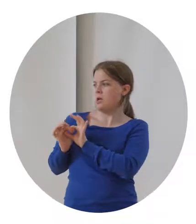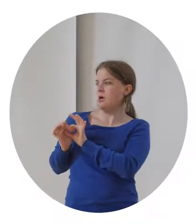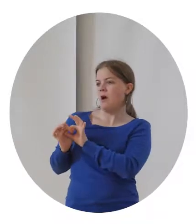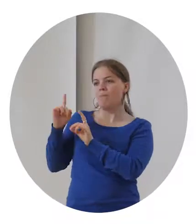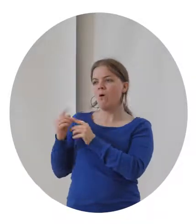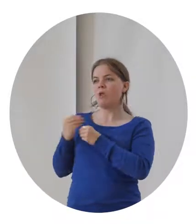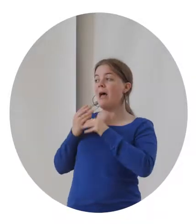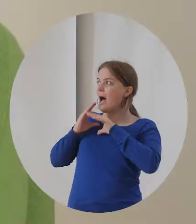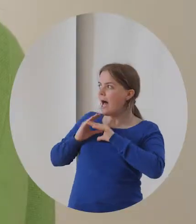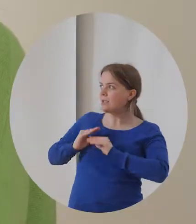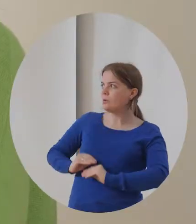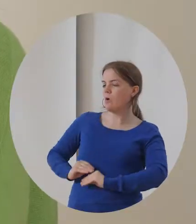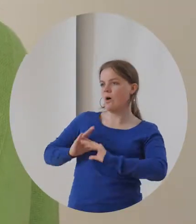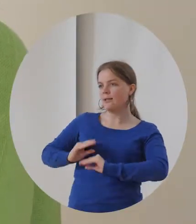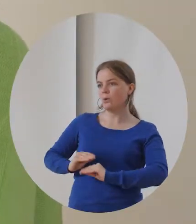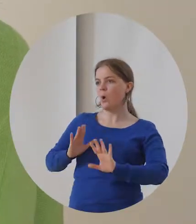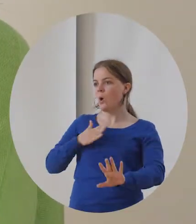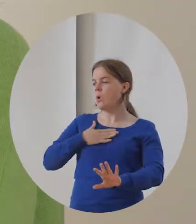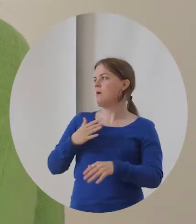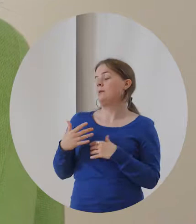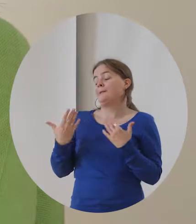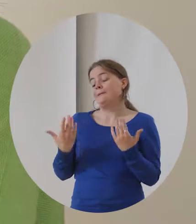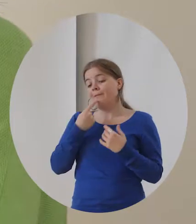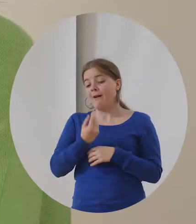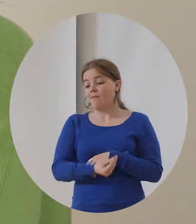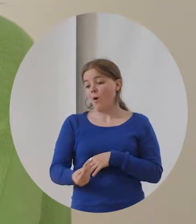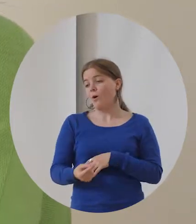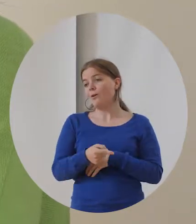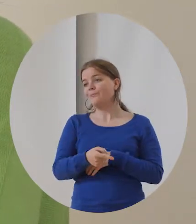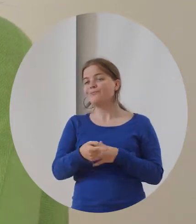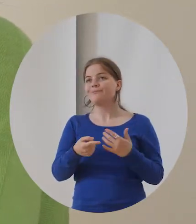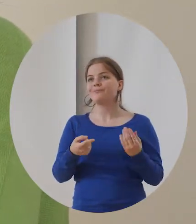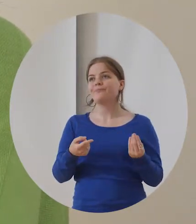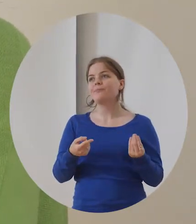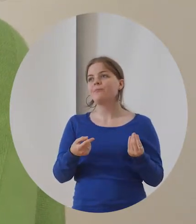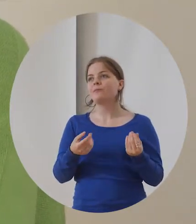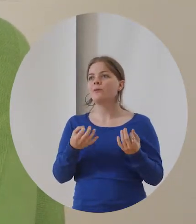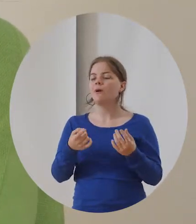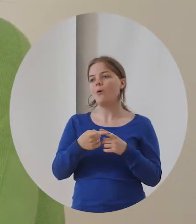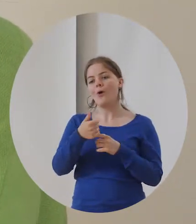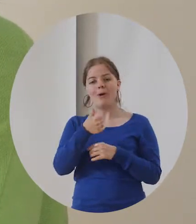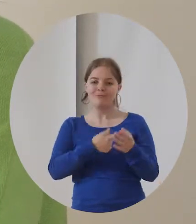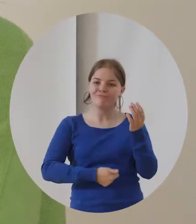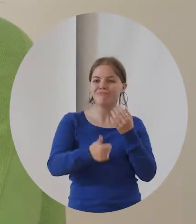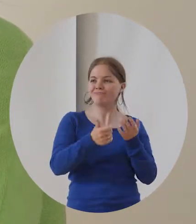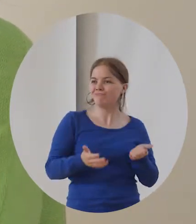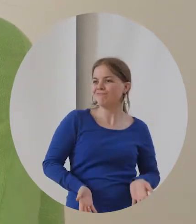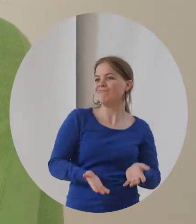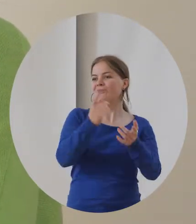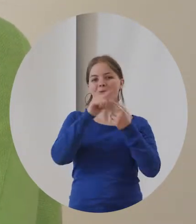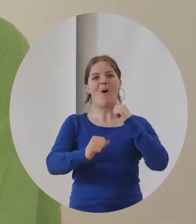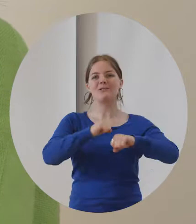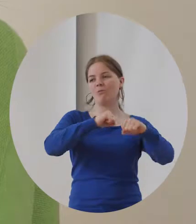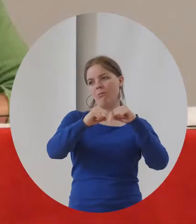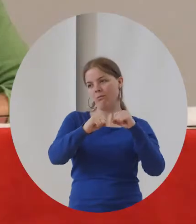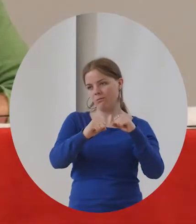être rassurés. Ce sont des enfants donc du coup qui ne vont pas se lancer volontiers dans